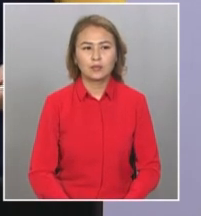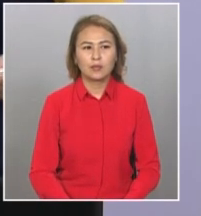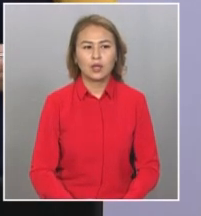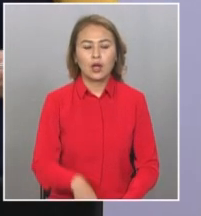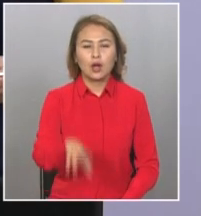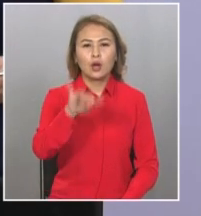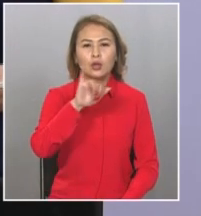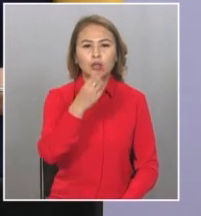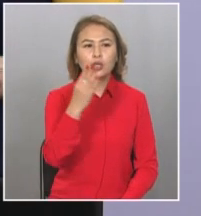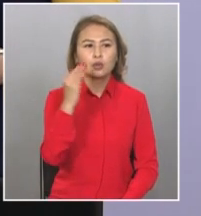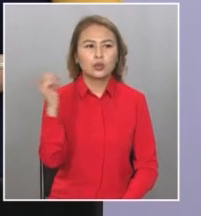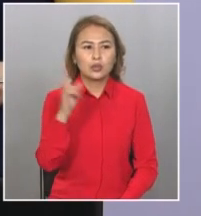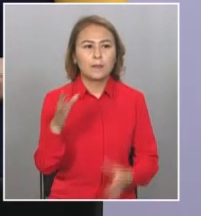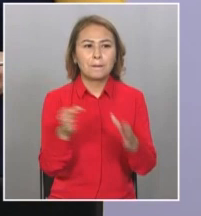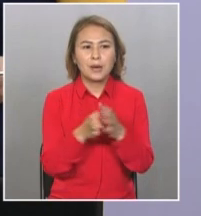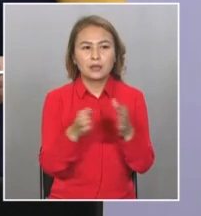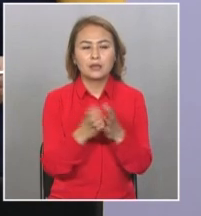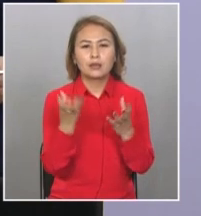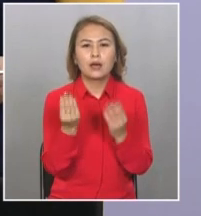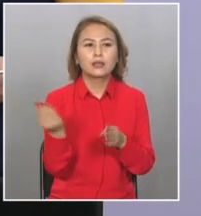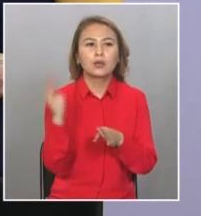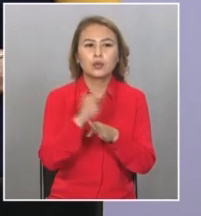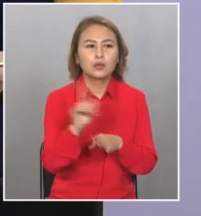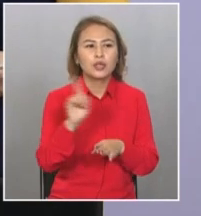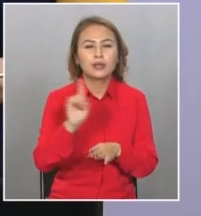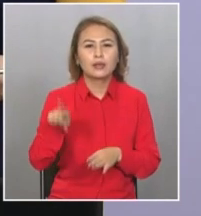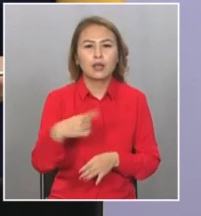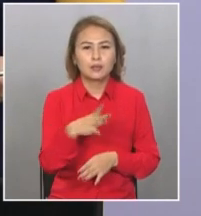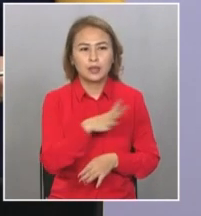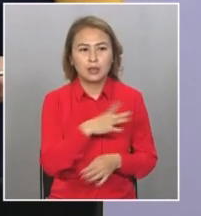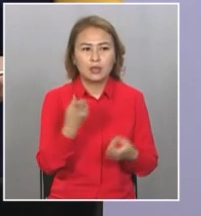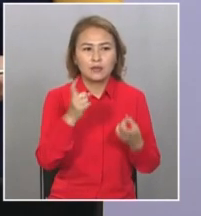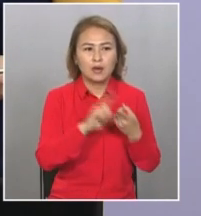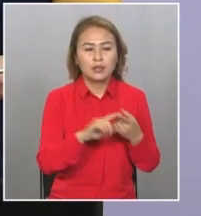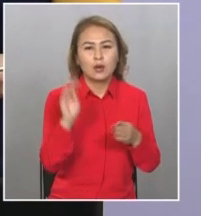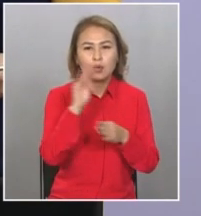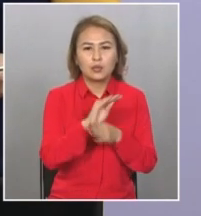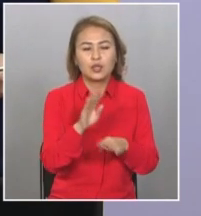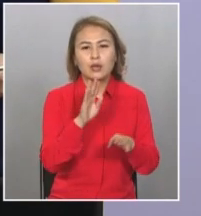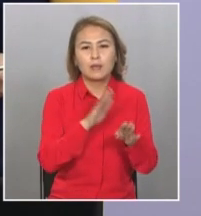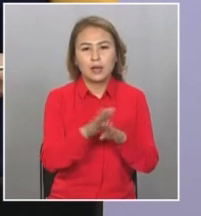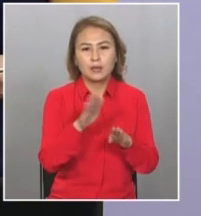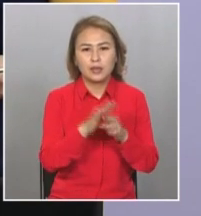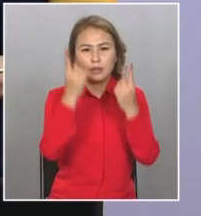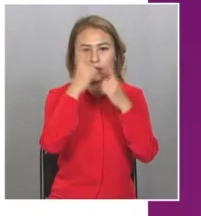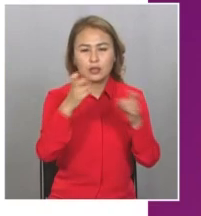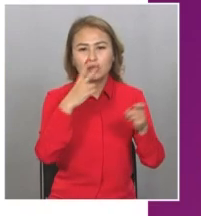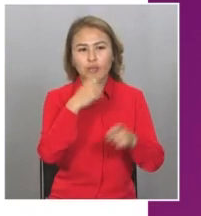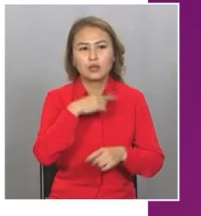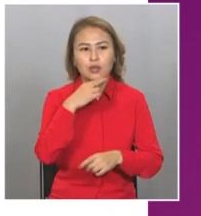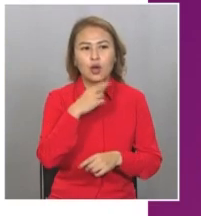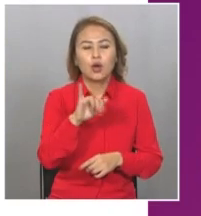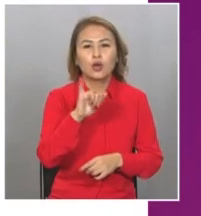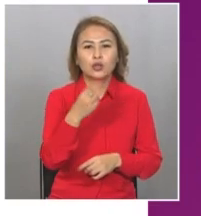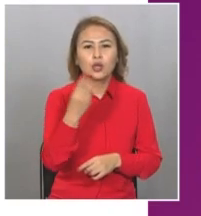300 партиясы тағы да қосымша нені талап етті? Осы бойынша қосымша мәліметтерге жүгінсек.